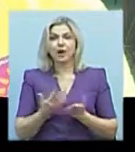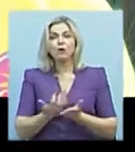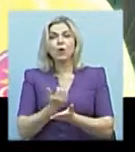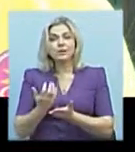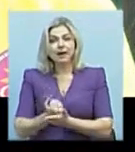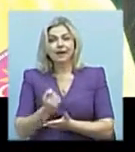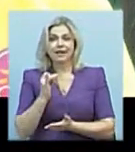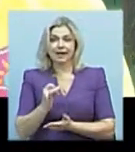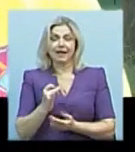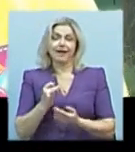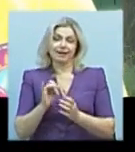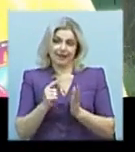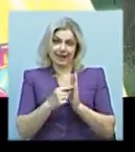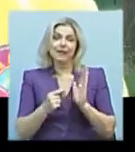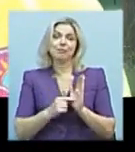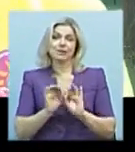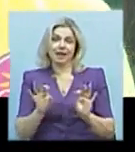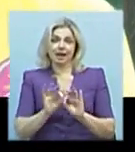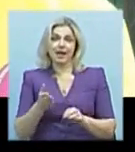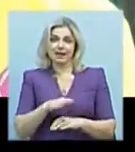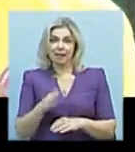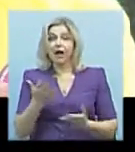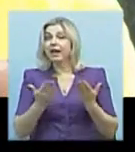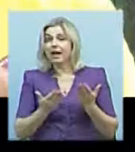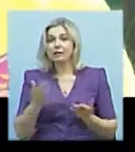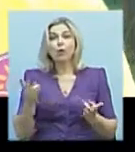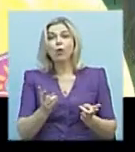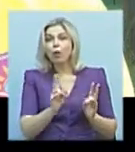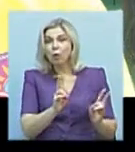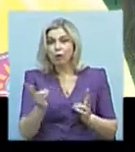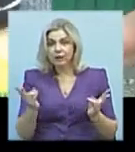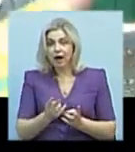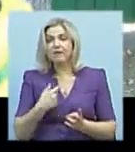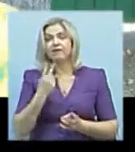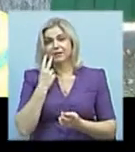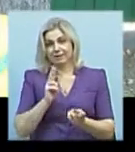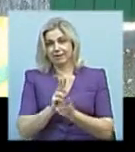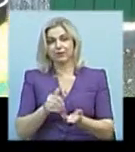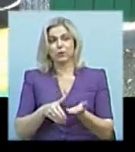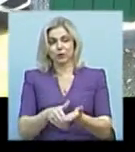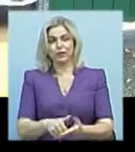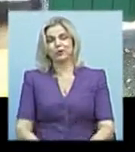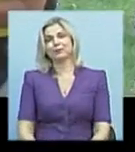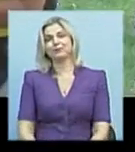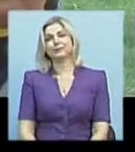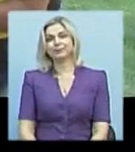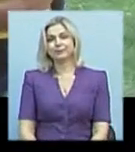досягнення і ділимося ними. От. І якщо комусь треба, ми завжди йдемо на зустріч.